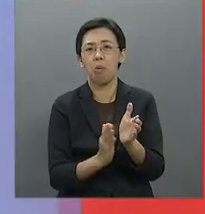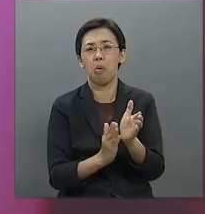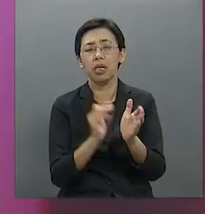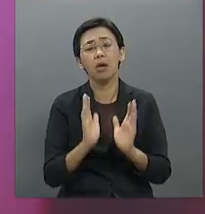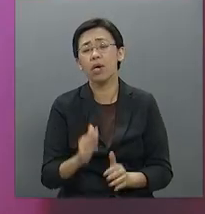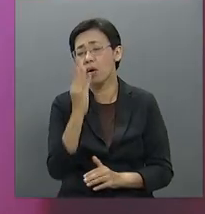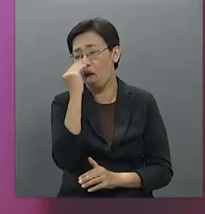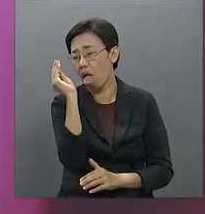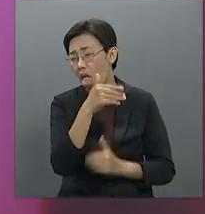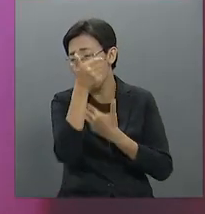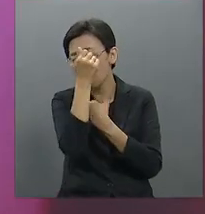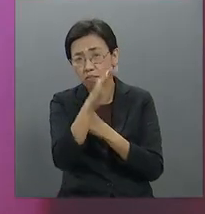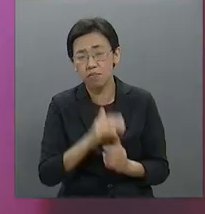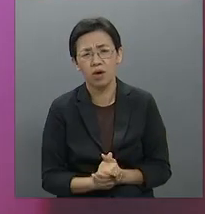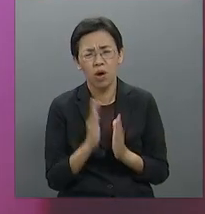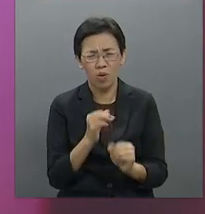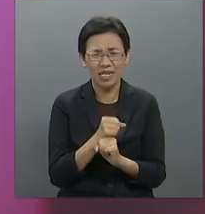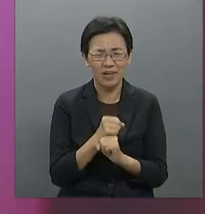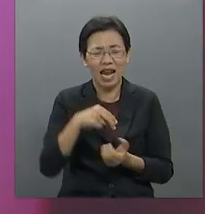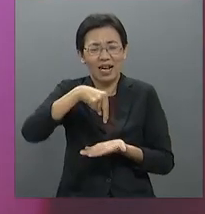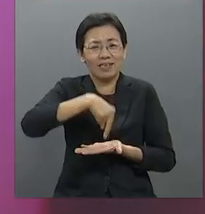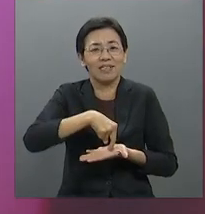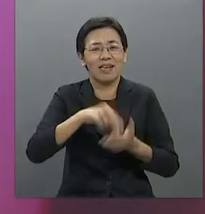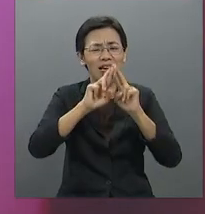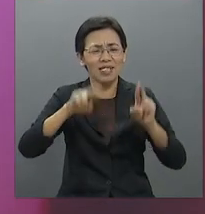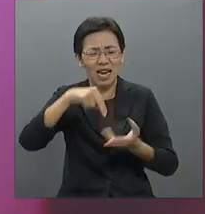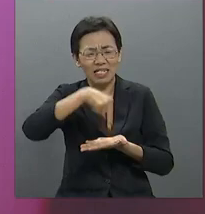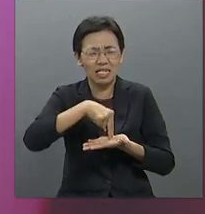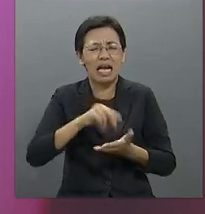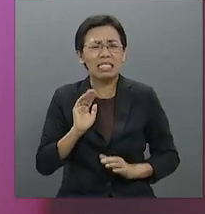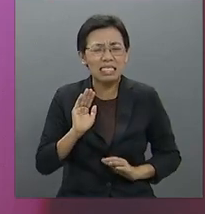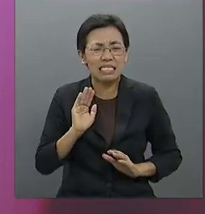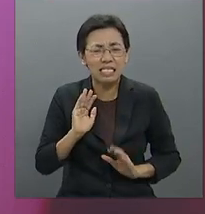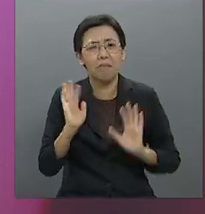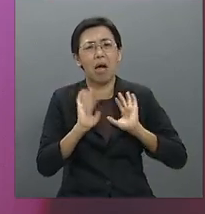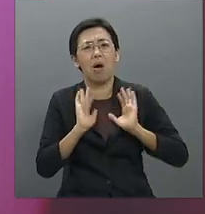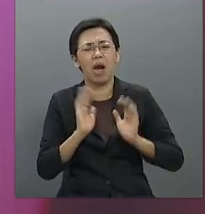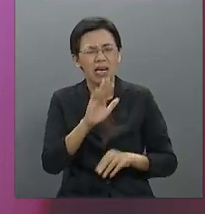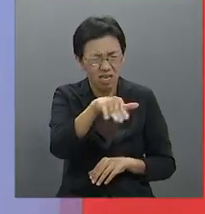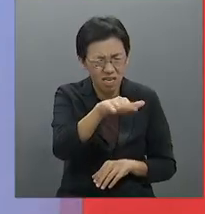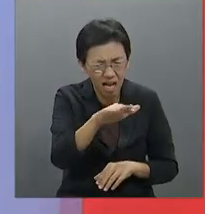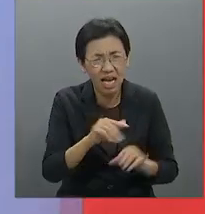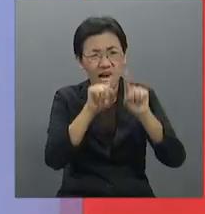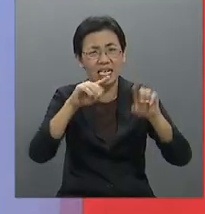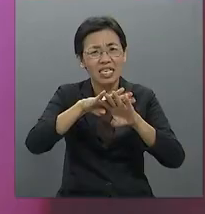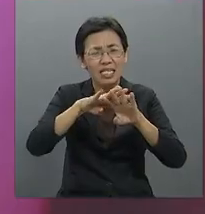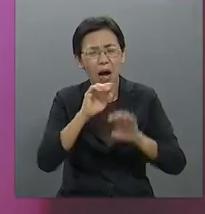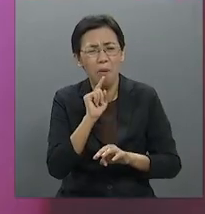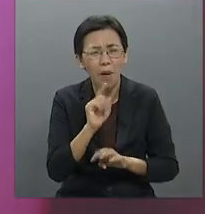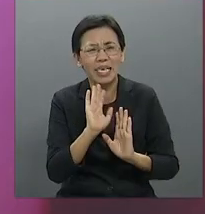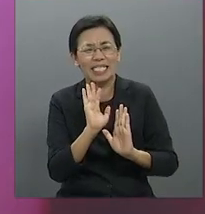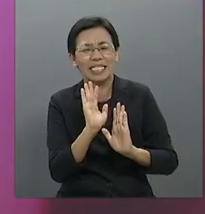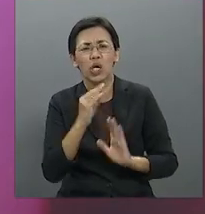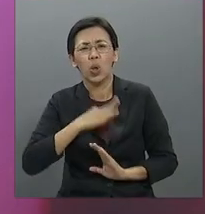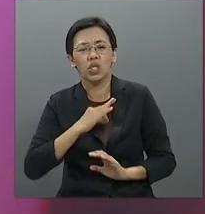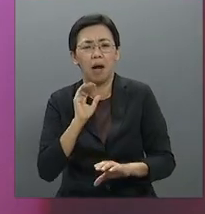bumคัปกรุนาดวยฮะ อะไรอย ani Meanดูเป็นการแบบไปพลอ